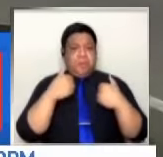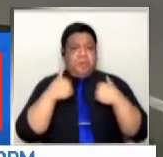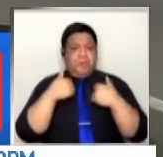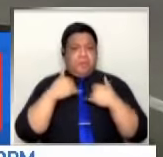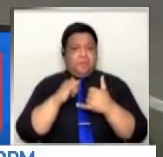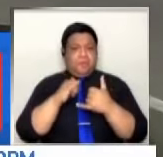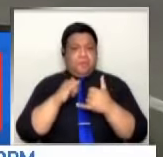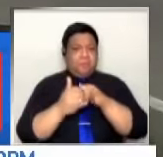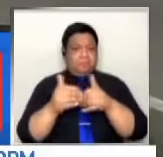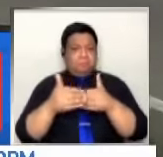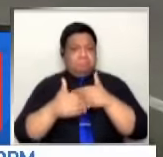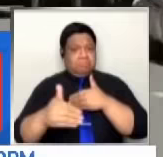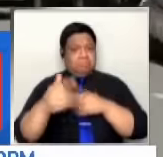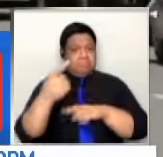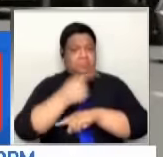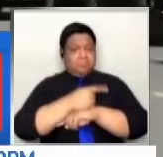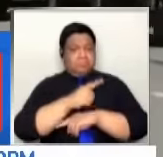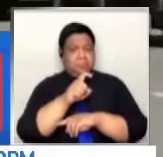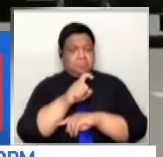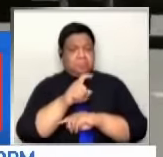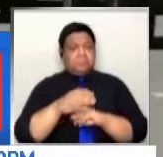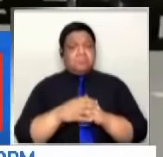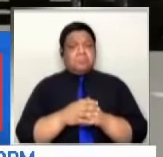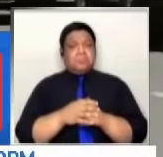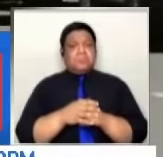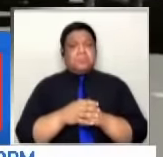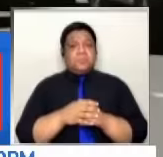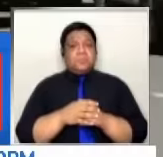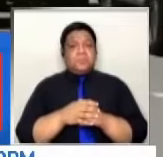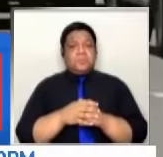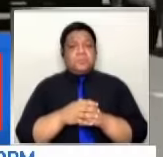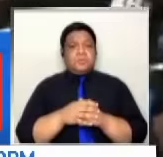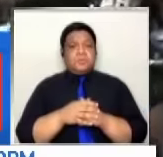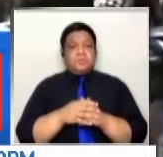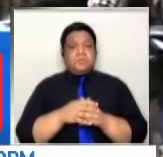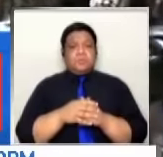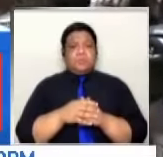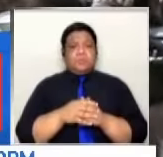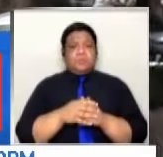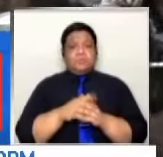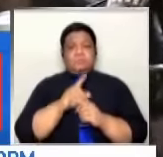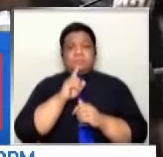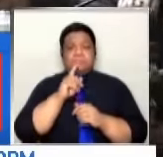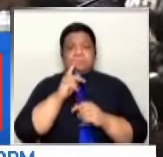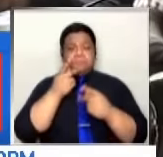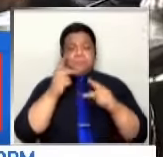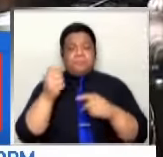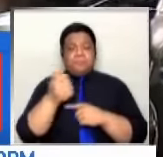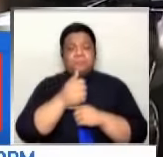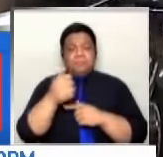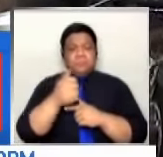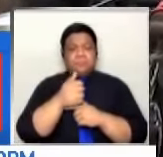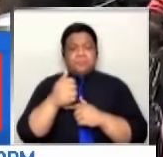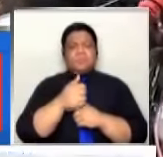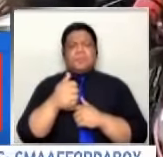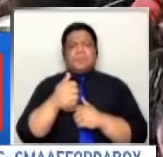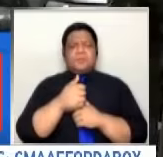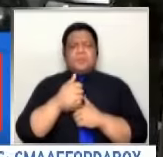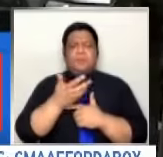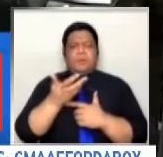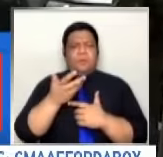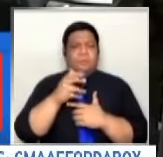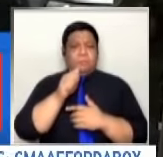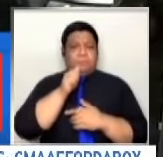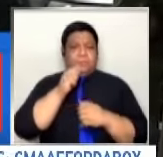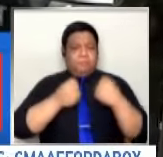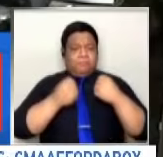susunod na araw? Totoo po yan sa dahil yung public transportation naman po at yung mga private motorists, hindi naman po sila